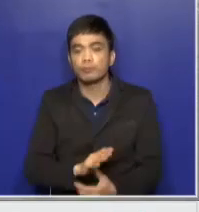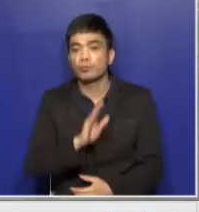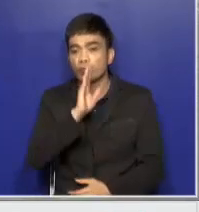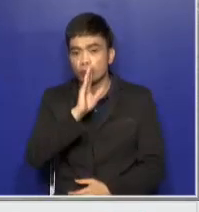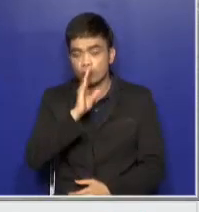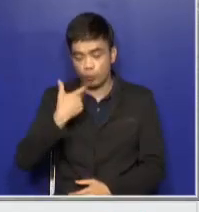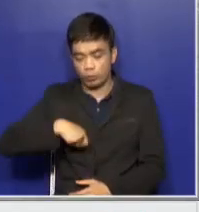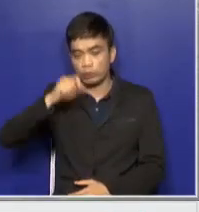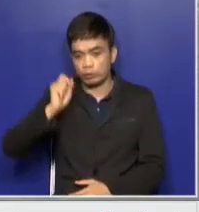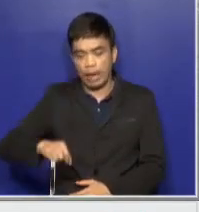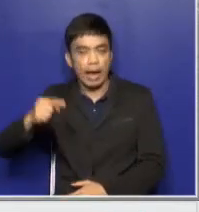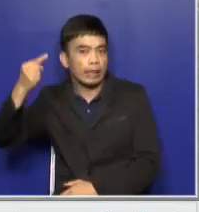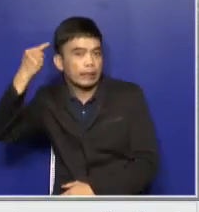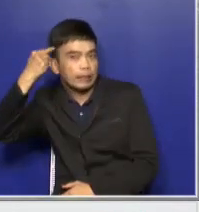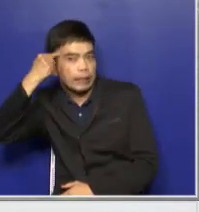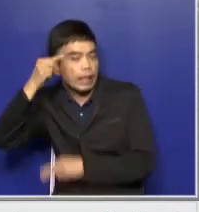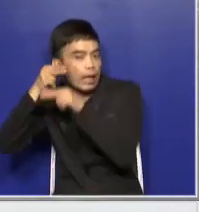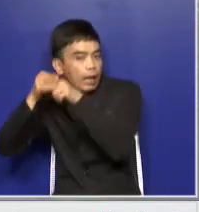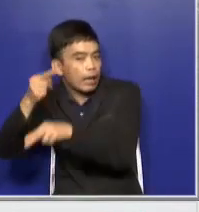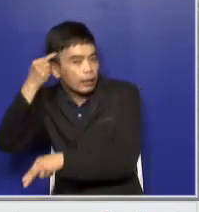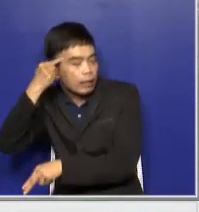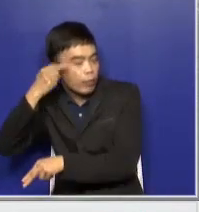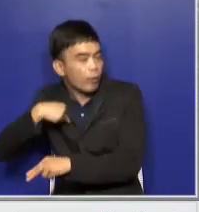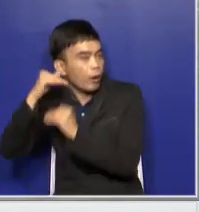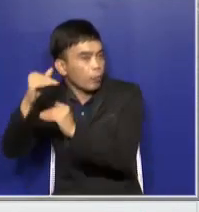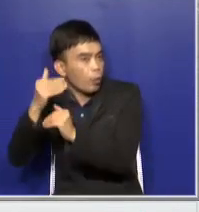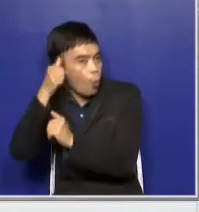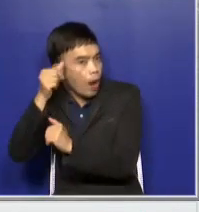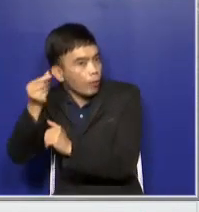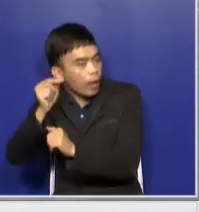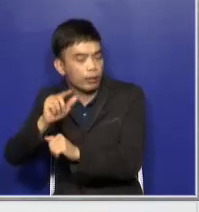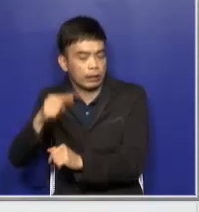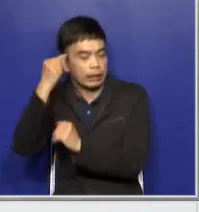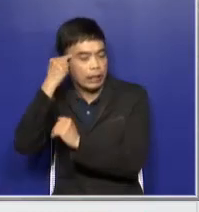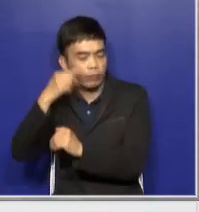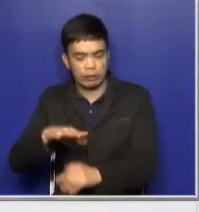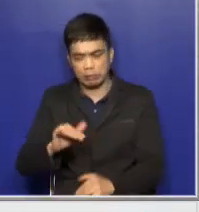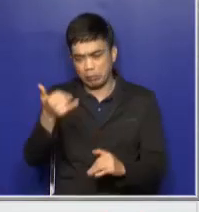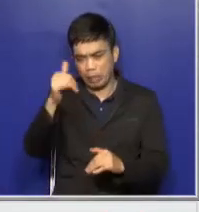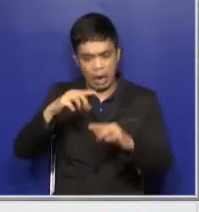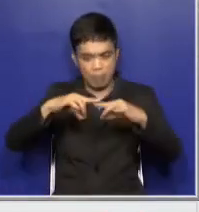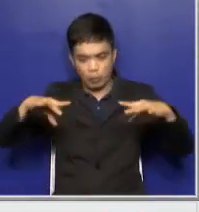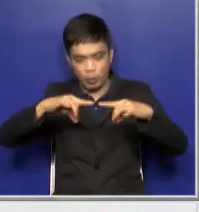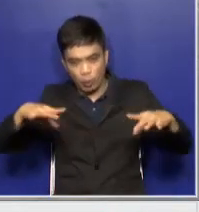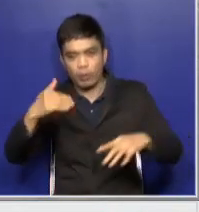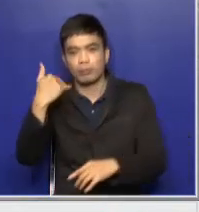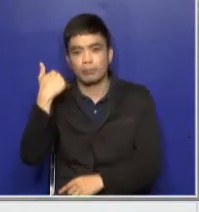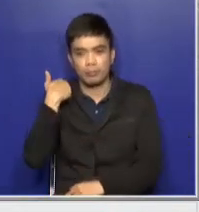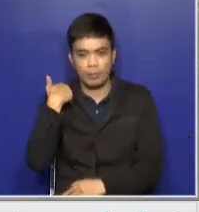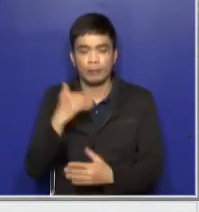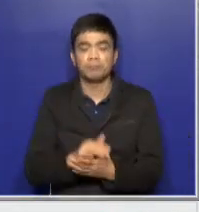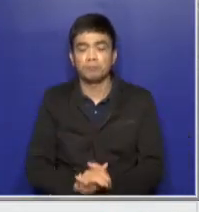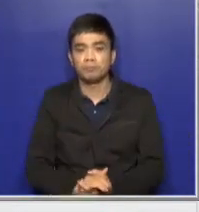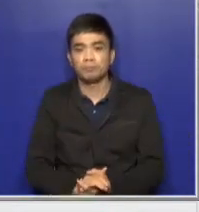ศาลไปกำคิดเอาเองวินิจฉัยเนี่ยมันจะมีข้อขัดแย้งตามมาหลายเรื่องถึงทุกวัน